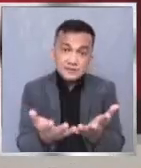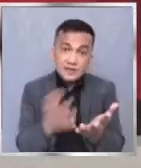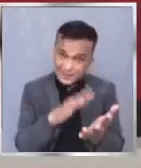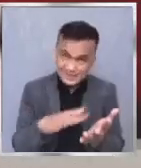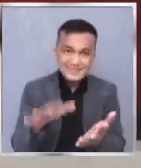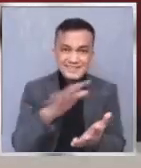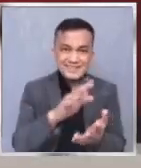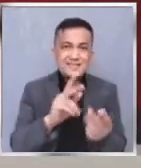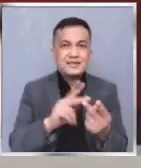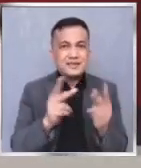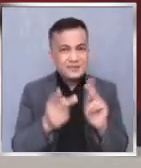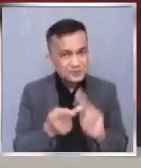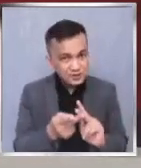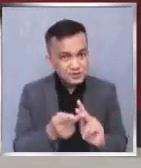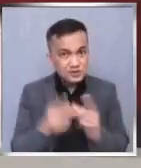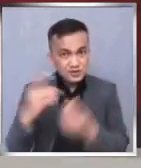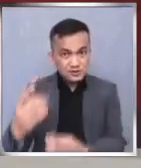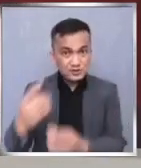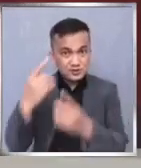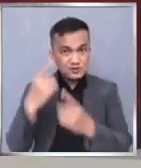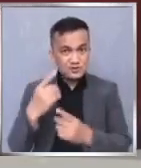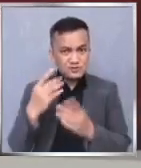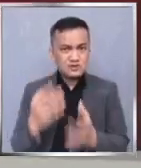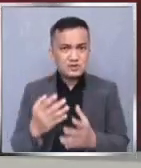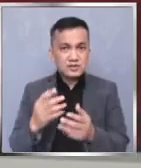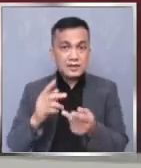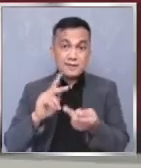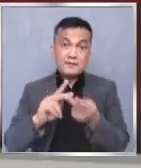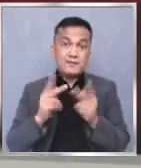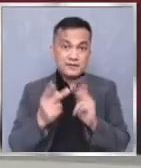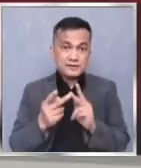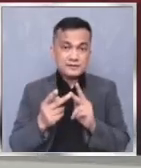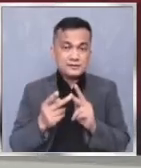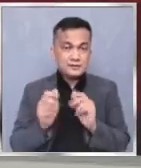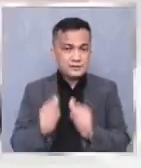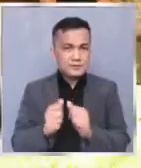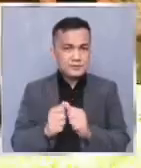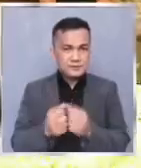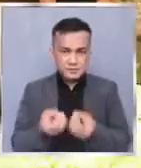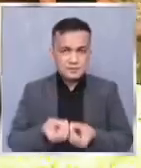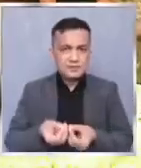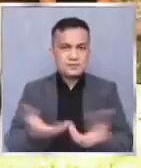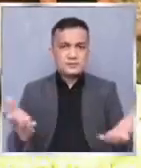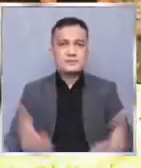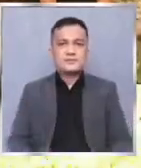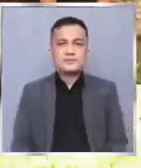mga donors na katuwang natin para ito'y maisakatuparan.